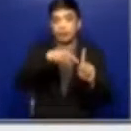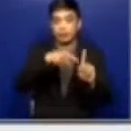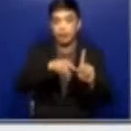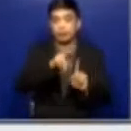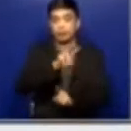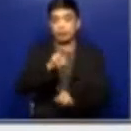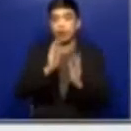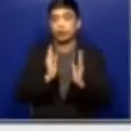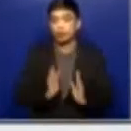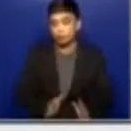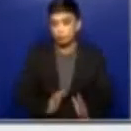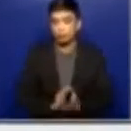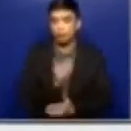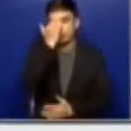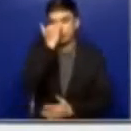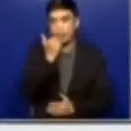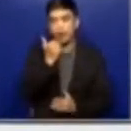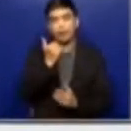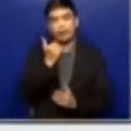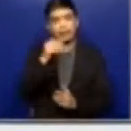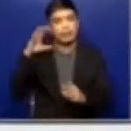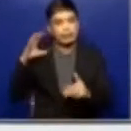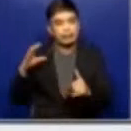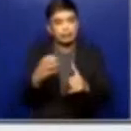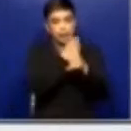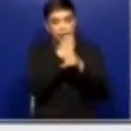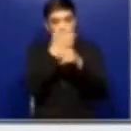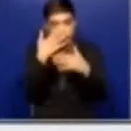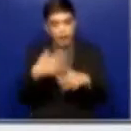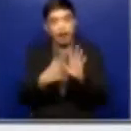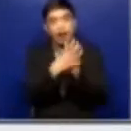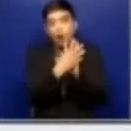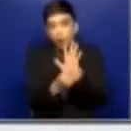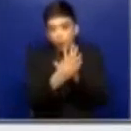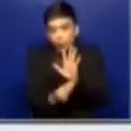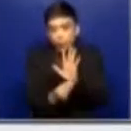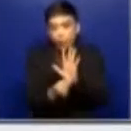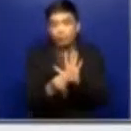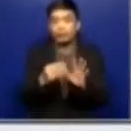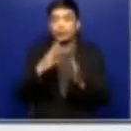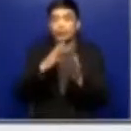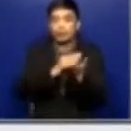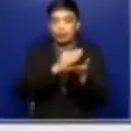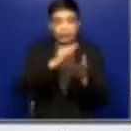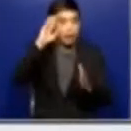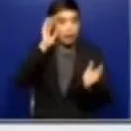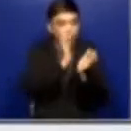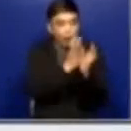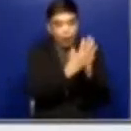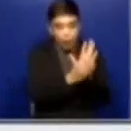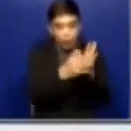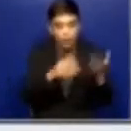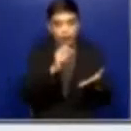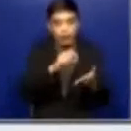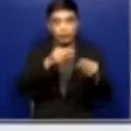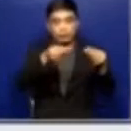นแต่ว่าทำไมเพิ่งจับยาได้ก็ไปอบรมตำรวจบ้างอบรมเสร็จแล้วนะครับอบรมเสร็จแล้วก็ม